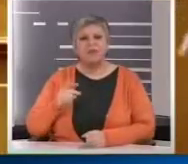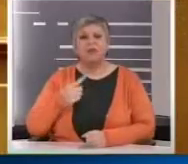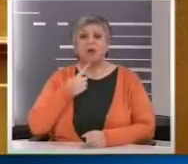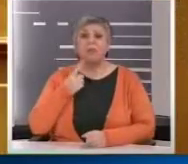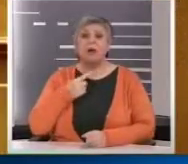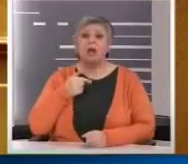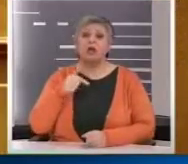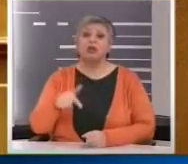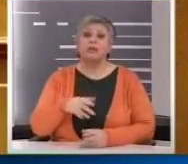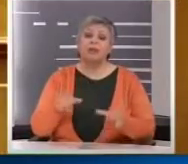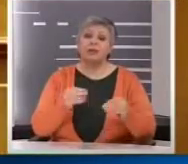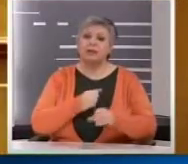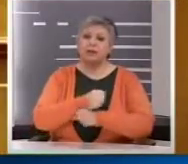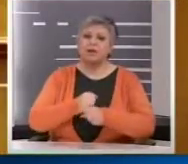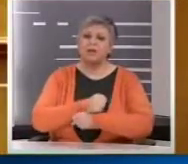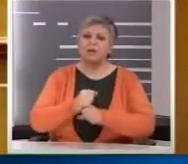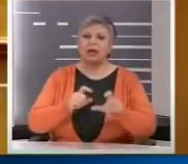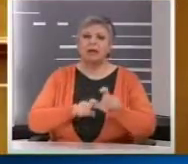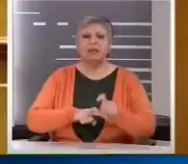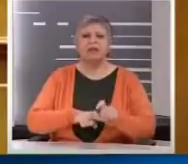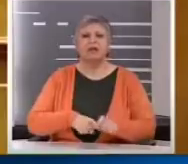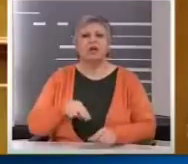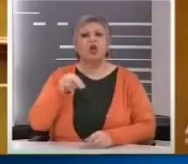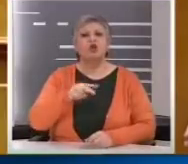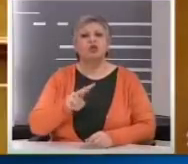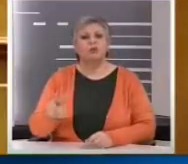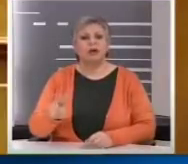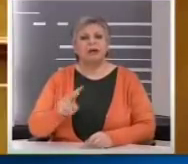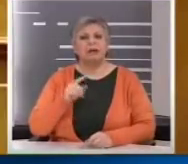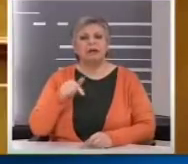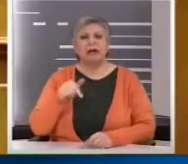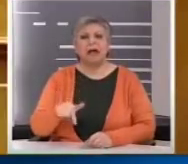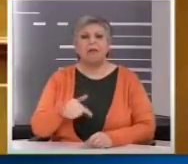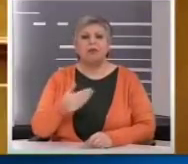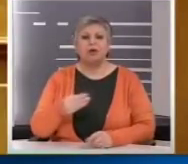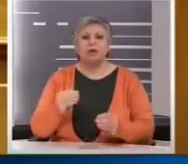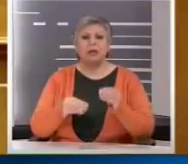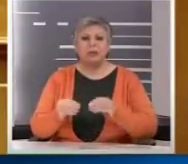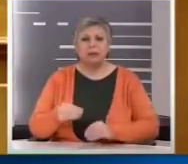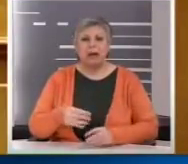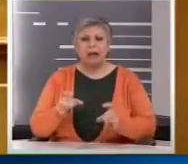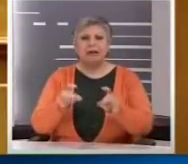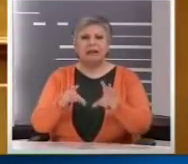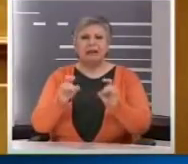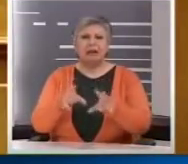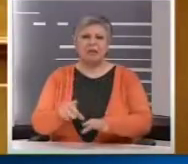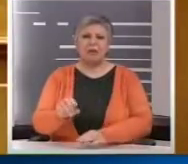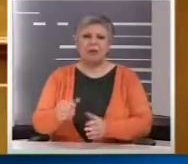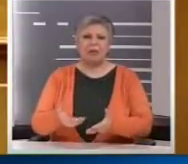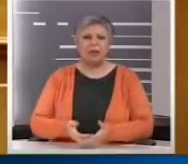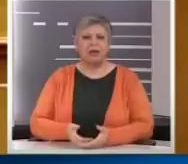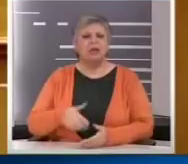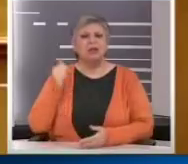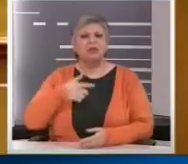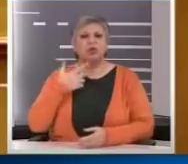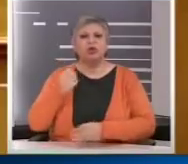για την Νοβάρτης, τι έβγαλε μόνο, 2.000 στο ένα και 5.000 και στο άλλο μεικτά. Δηλαδή πόσα έκανε το χρόνο για να βγαίνουν αυτοί οι